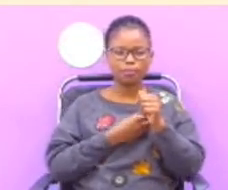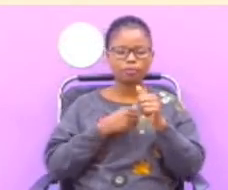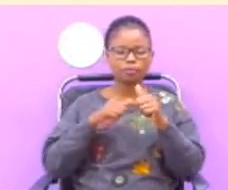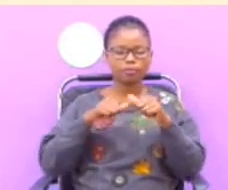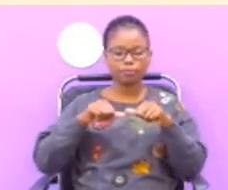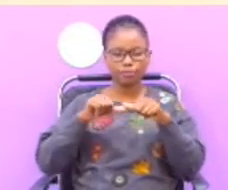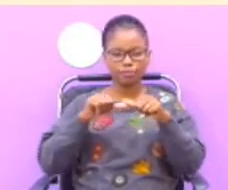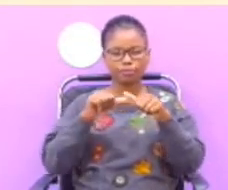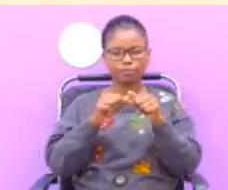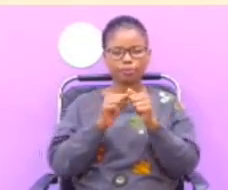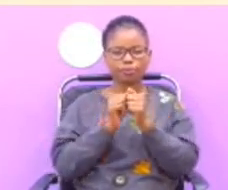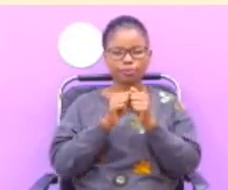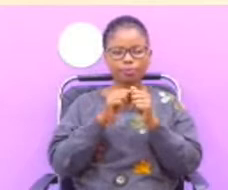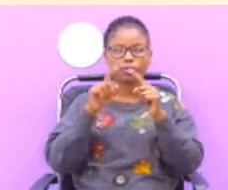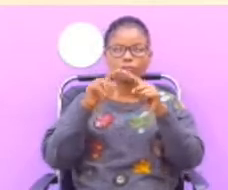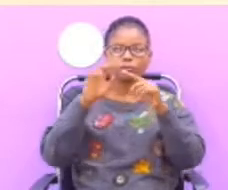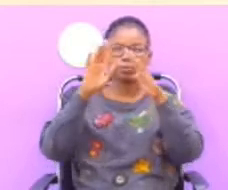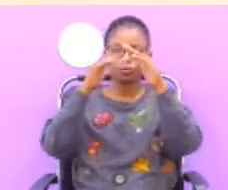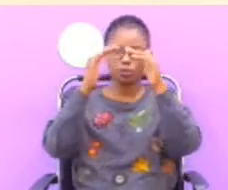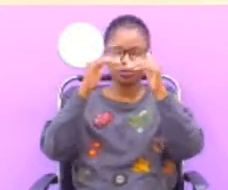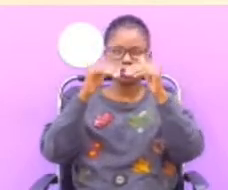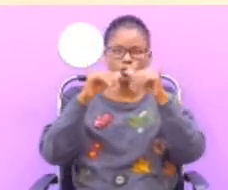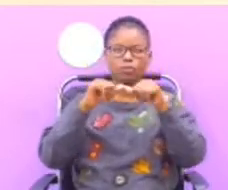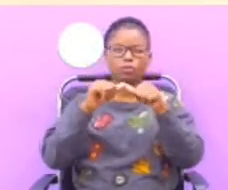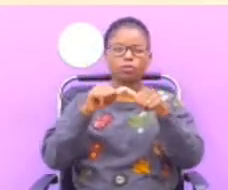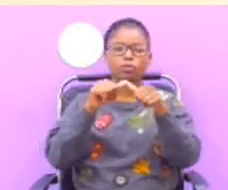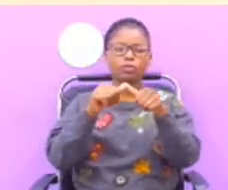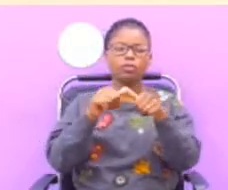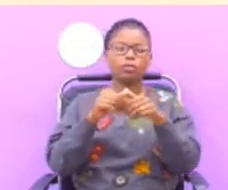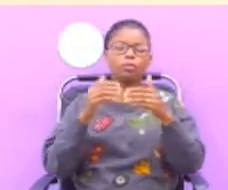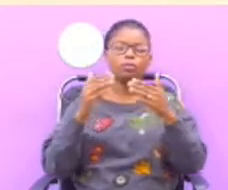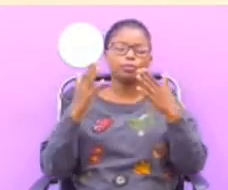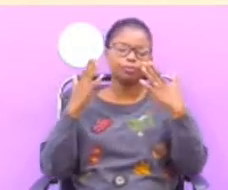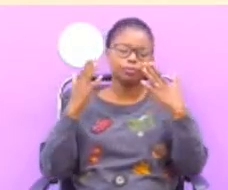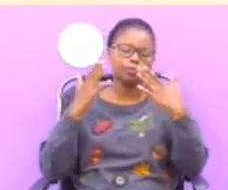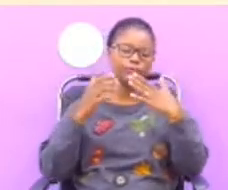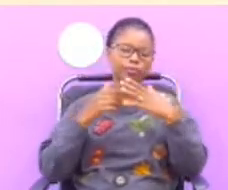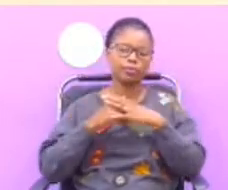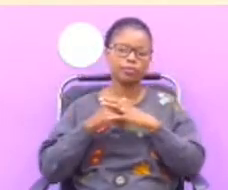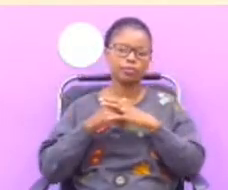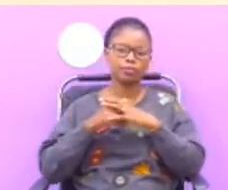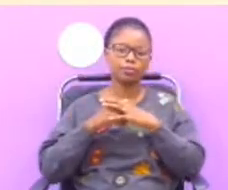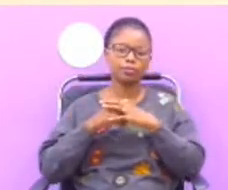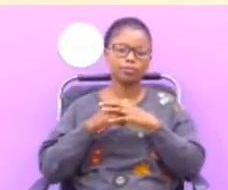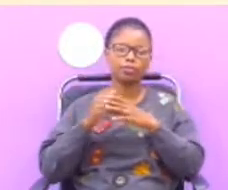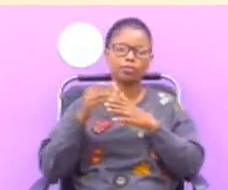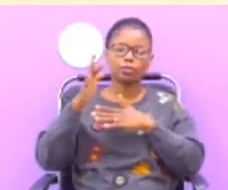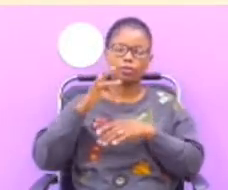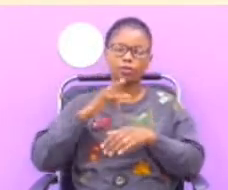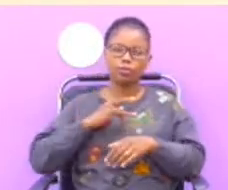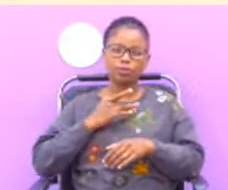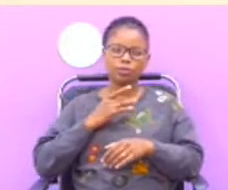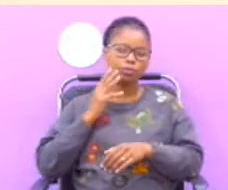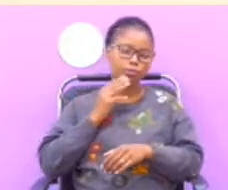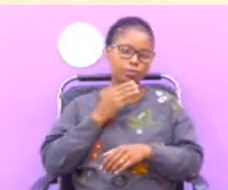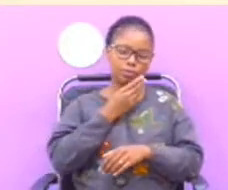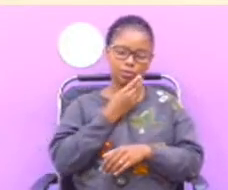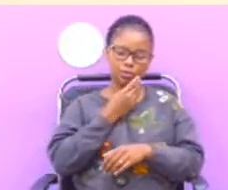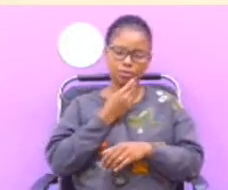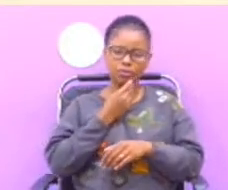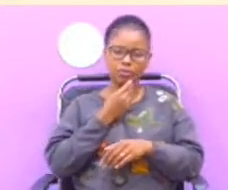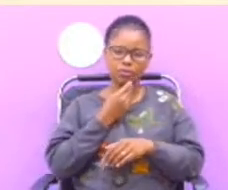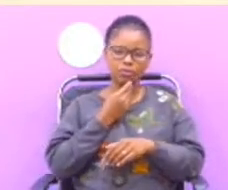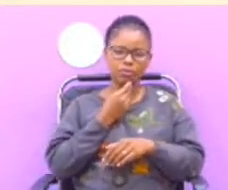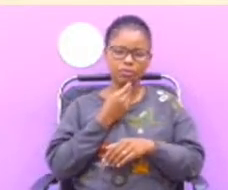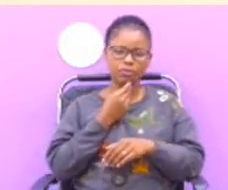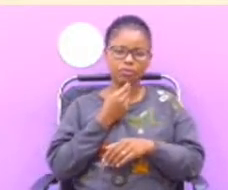nawe. Na kũrĩa matu-inĩ tũgatũrania nawe mĩaka ĩtarĩ mũthia. Ngai witũ arotũiguĩrĩra tha ndungata na ngombo cia wĩra